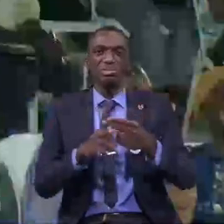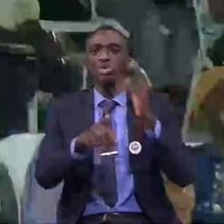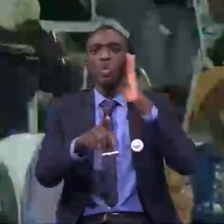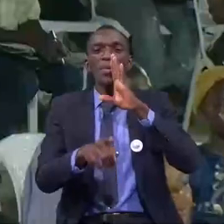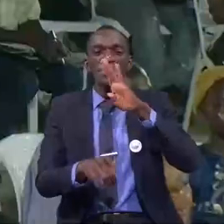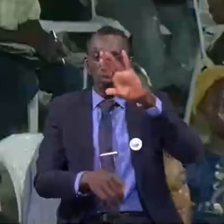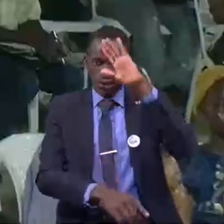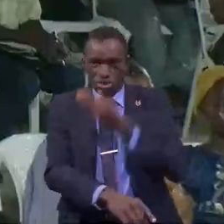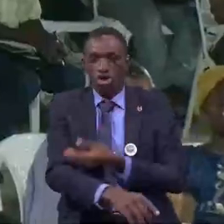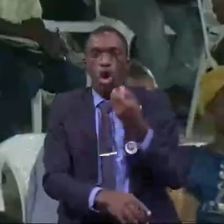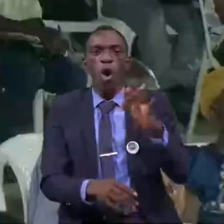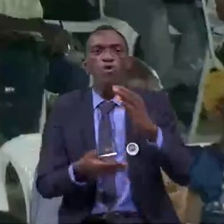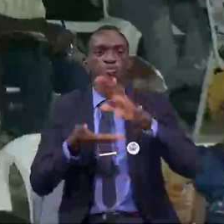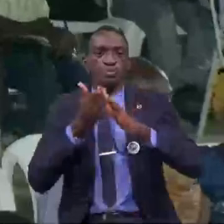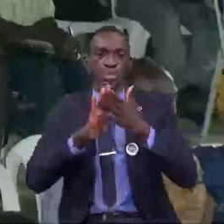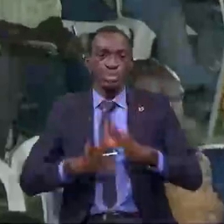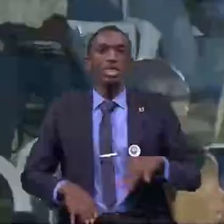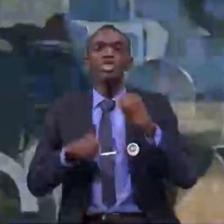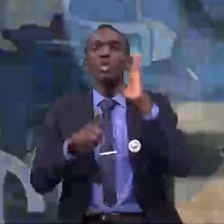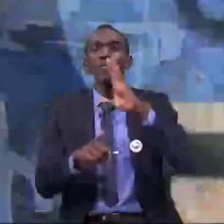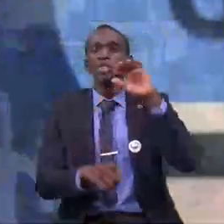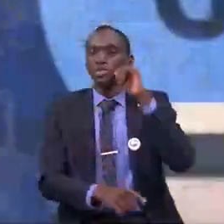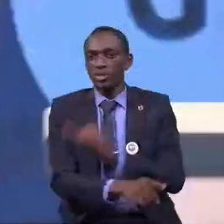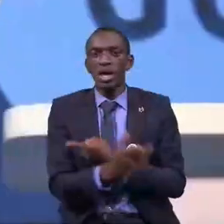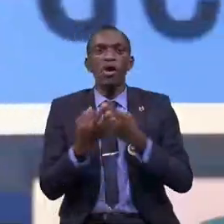de paix, la fille de paix.